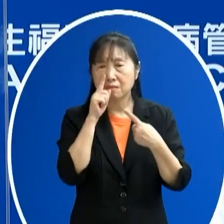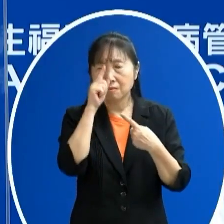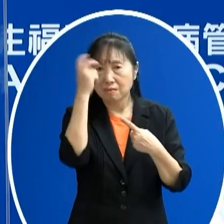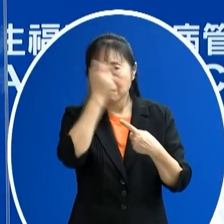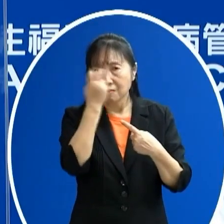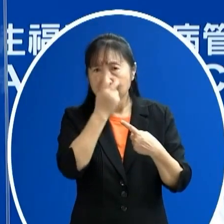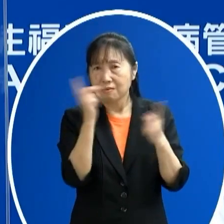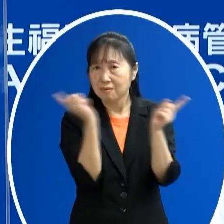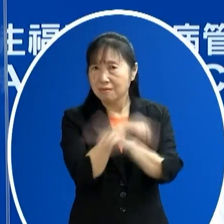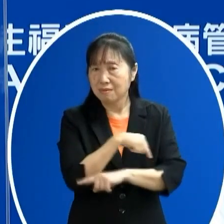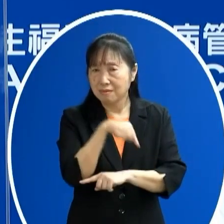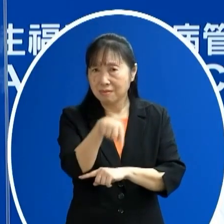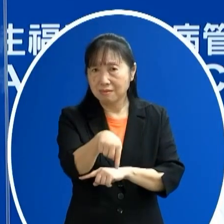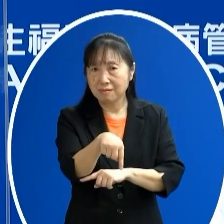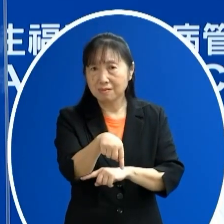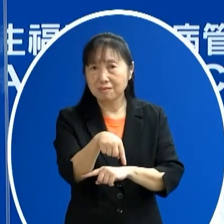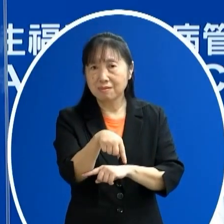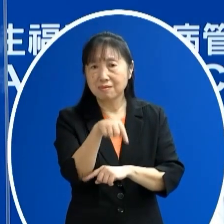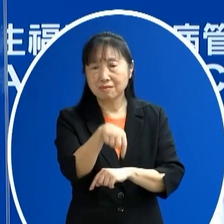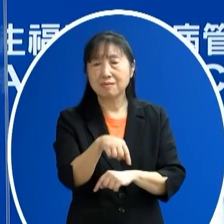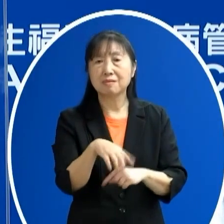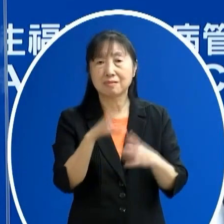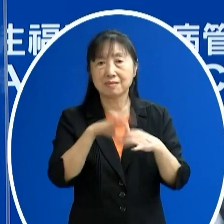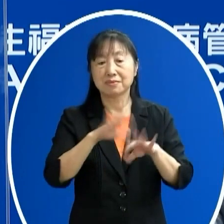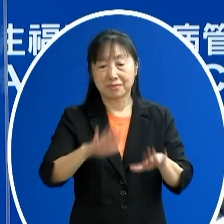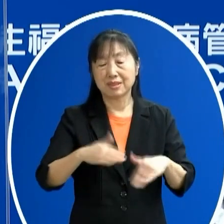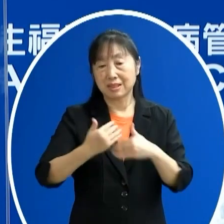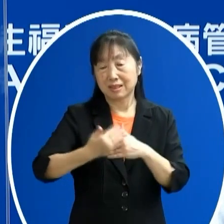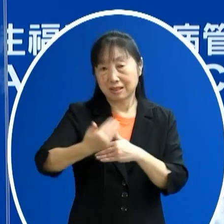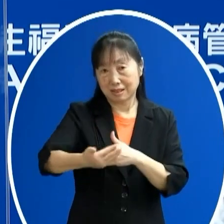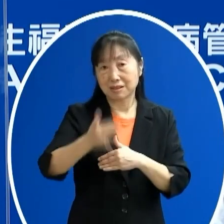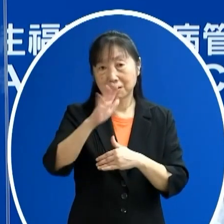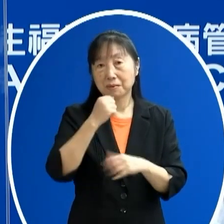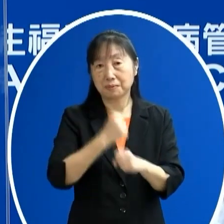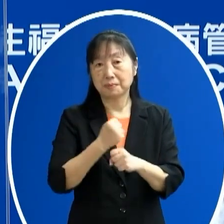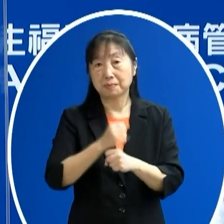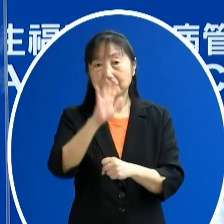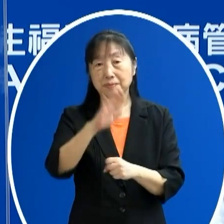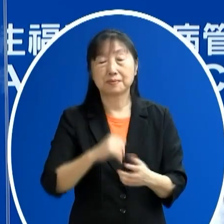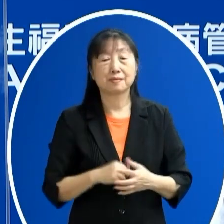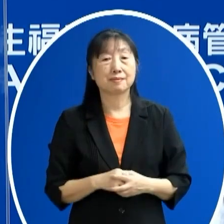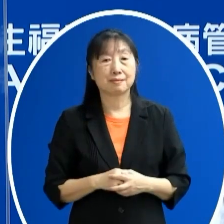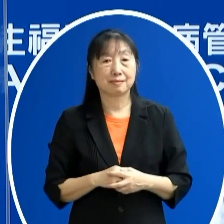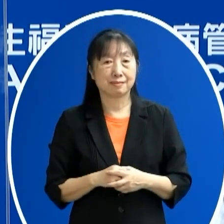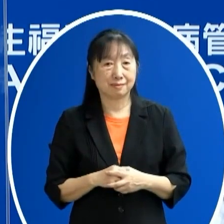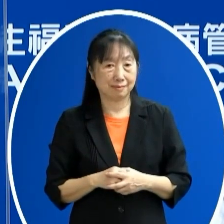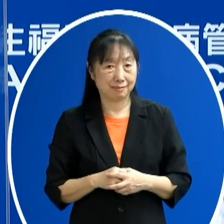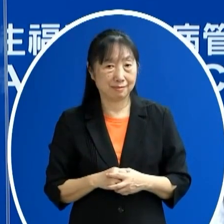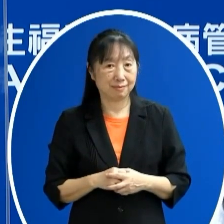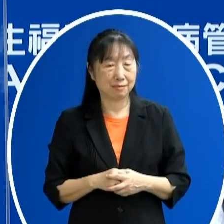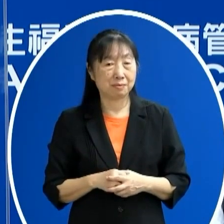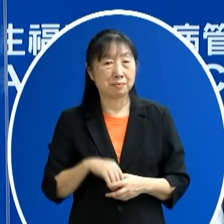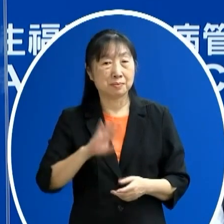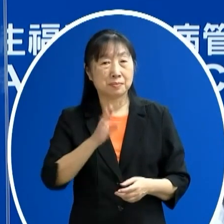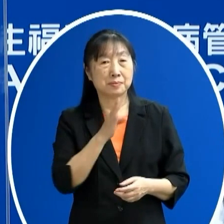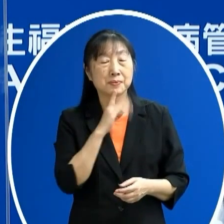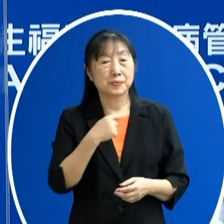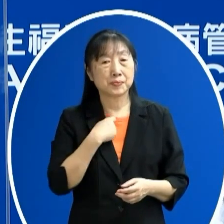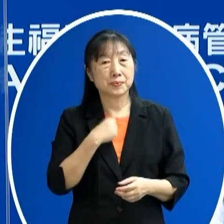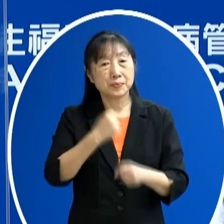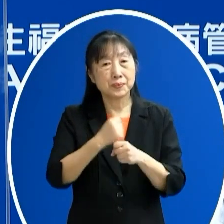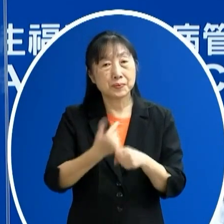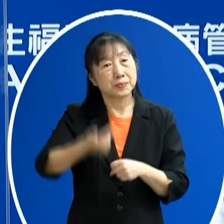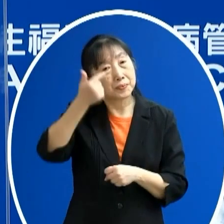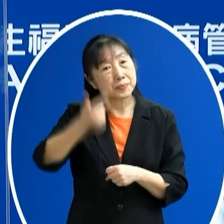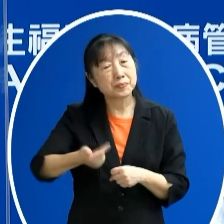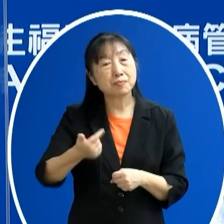替，其实我们就已经陆陆续续在做这样往这个地方在走，那只是脚步要多快，那大